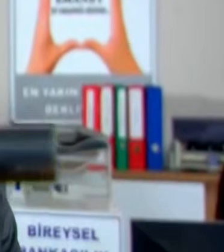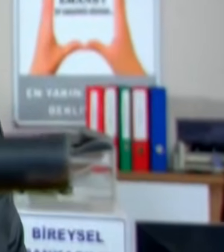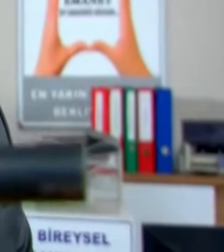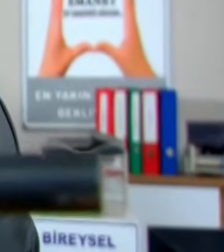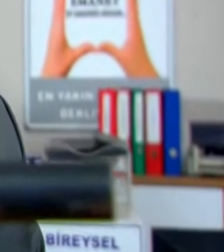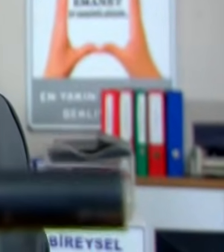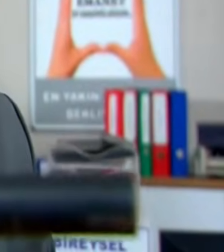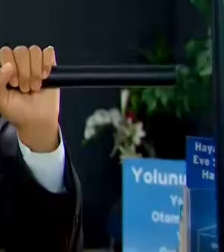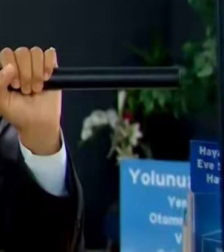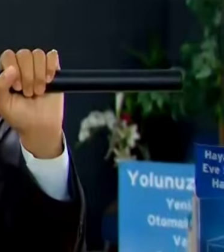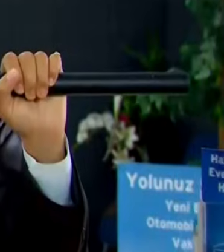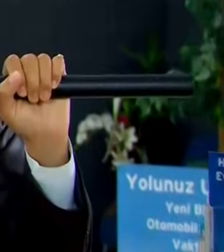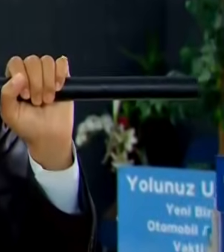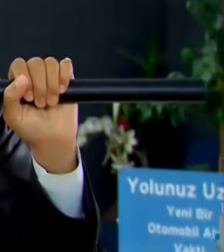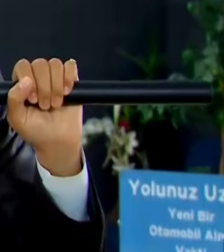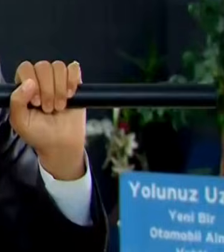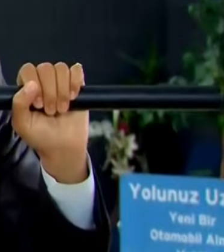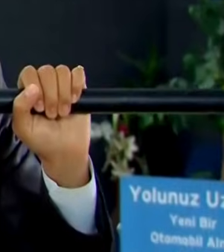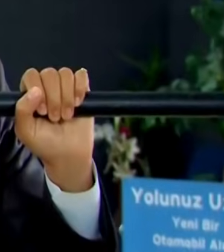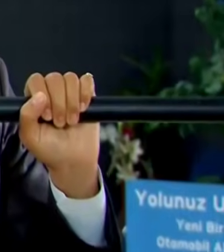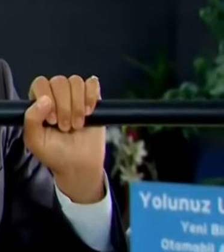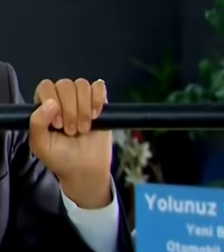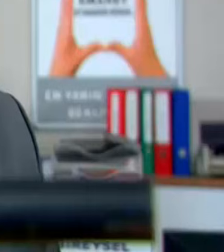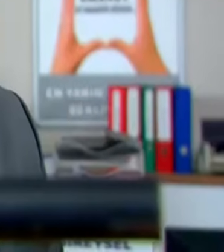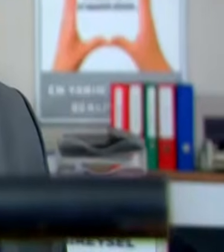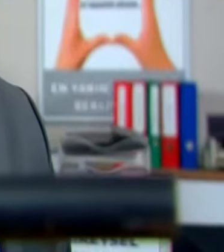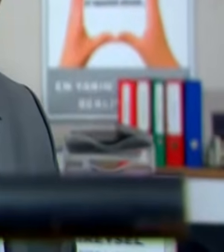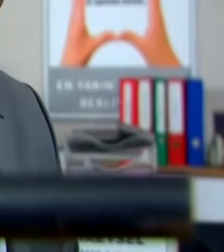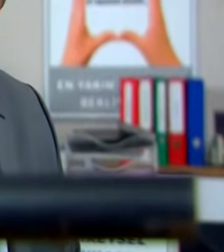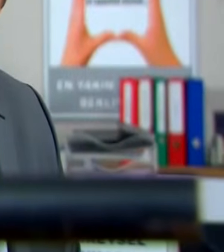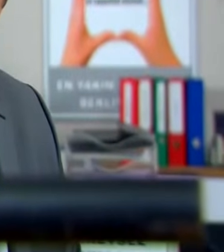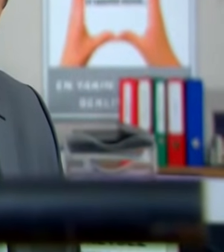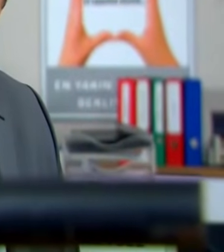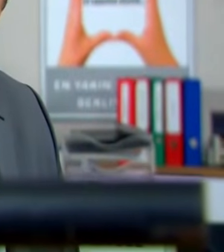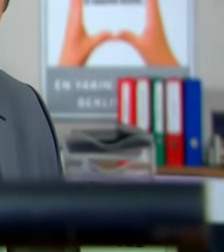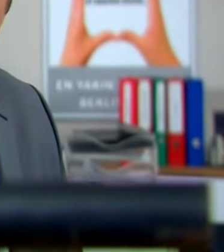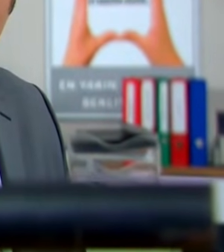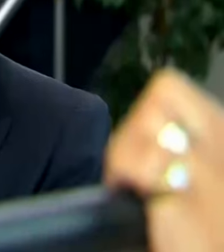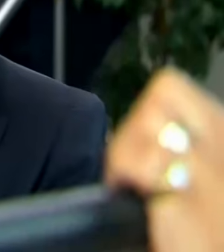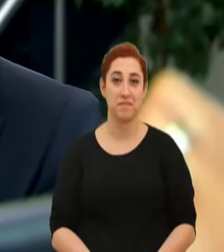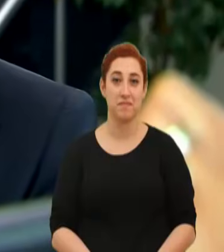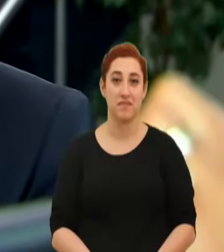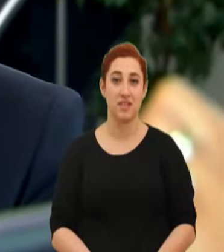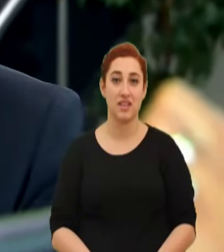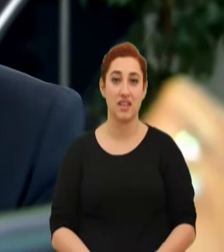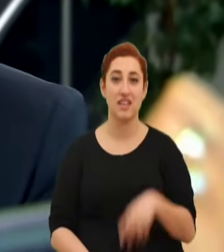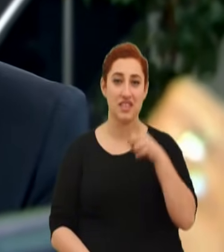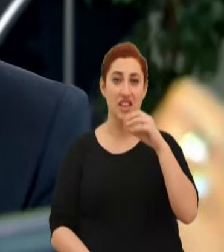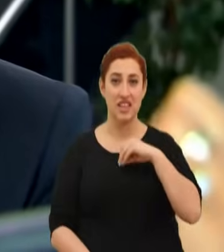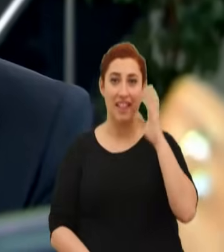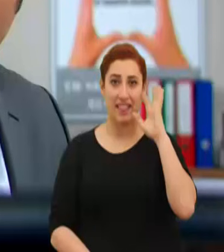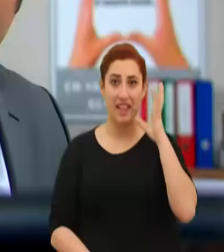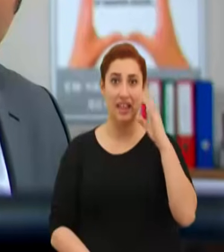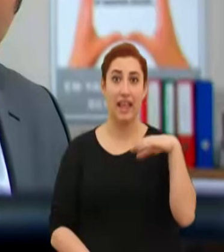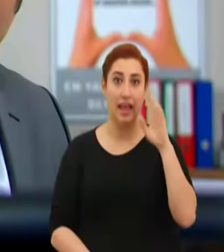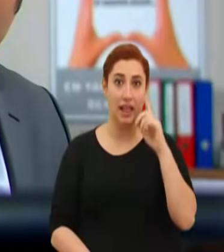elinde yaklaşık 1-1,5 metre uzunluğundaki su borusuyla karşılarında. İkisinin de yüzünde şaşkınlık ifadesi. Sence değil